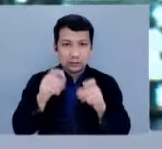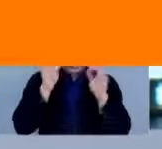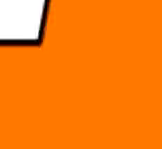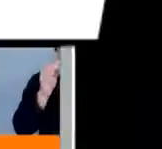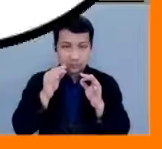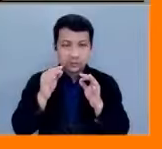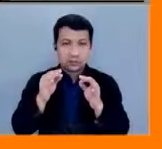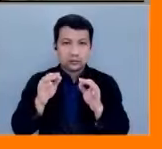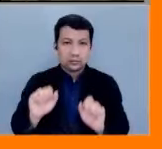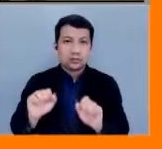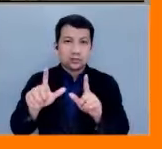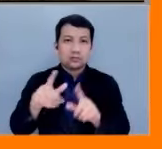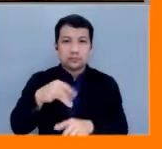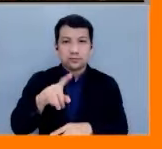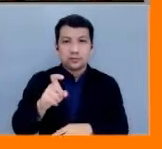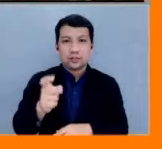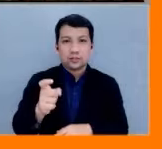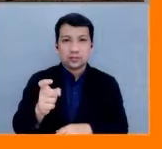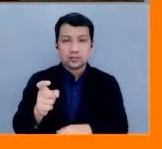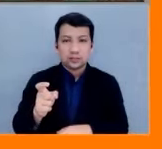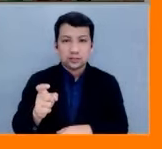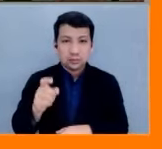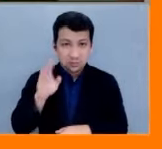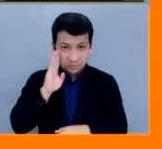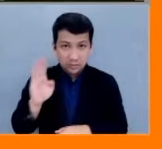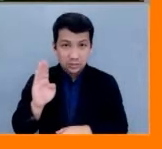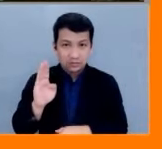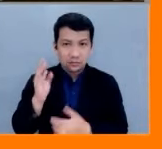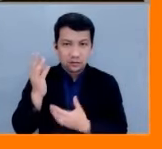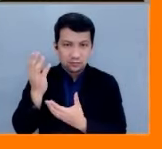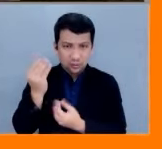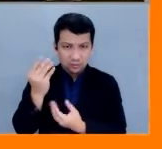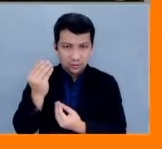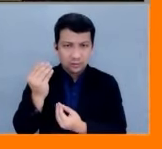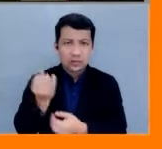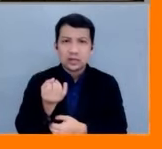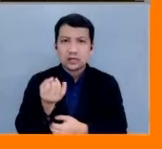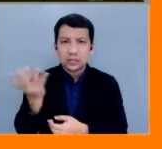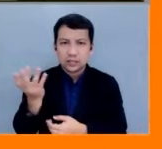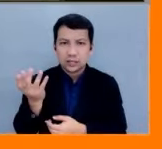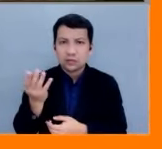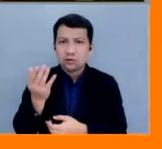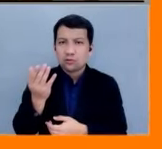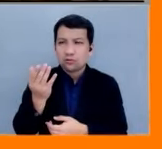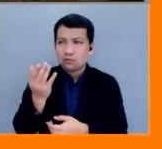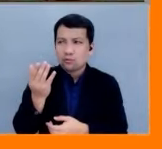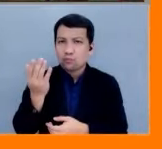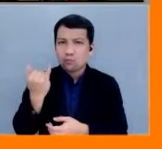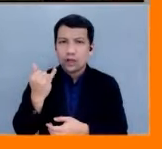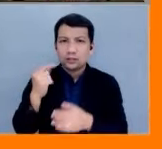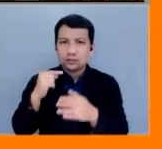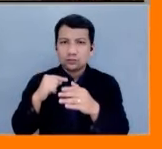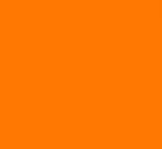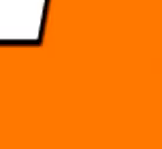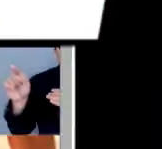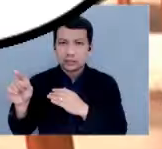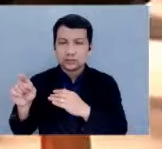PTEX, nasa frontline ng balitang yan, si Brian Basa. Brian, ilan at bakit daw tumakas ang mga driver na ito?